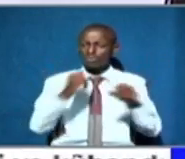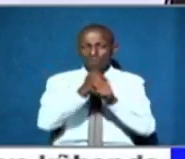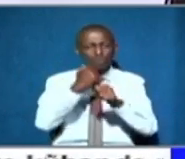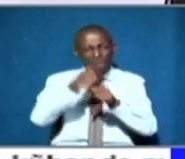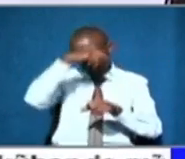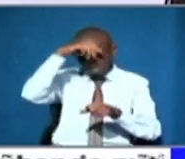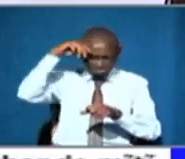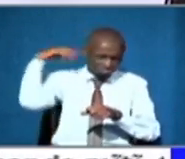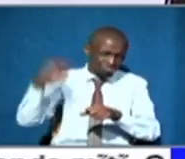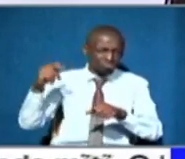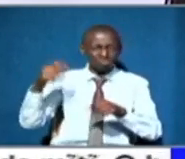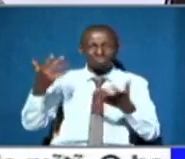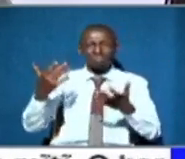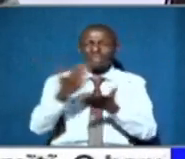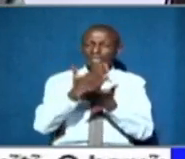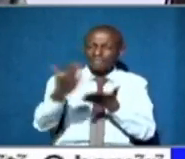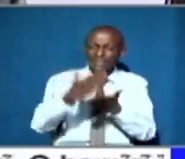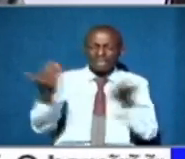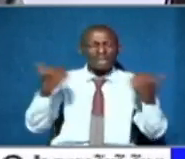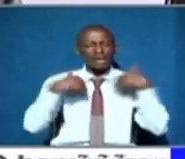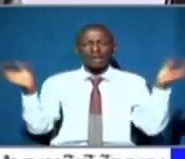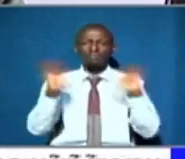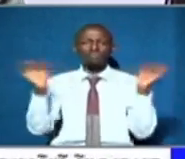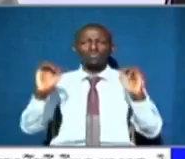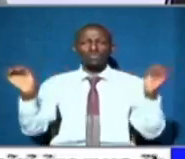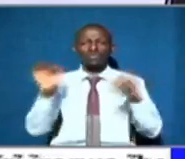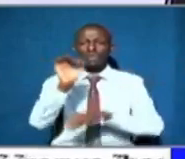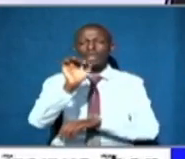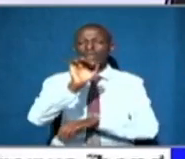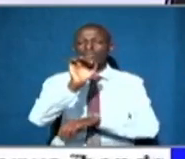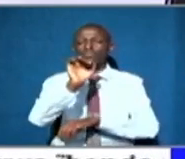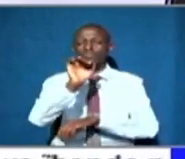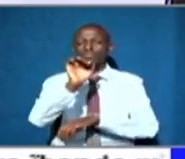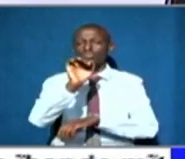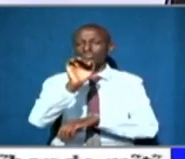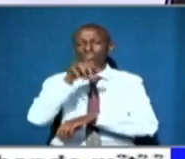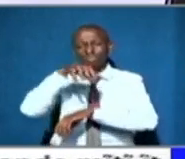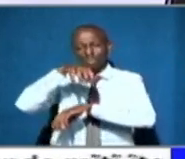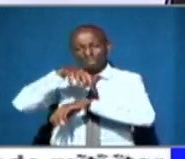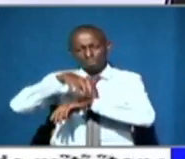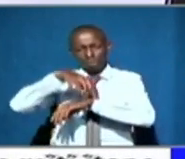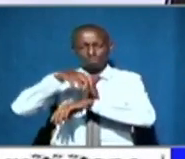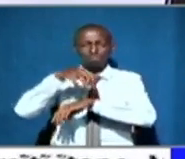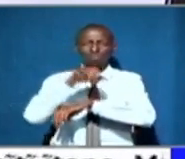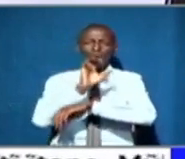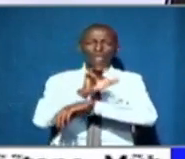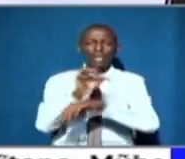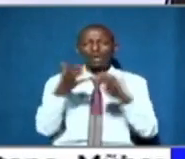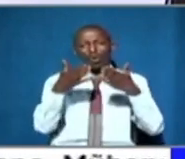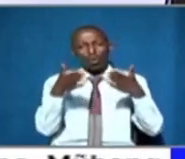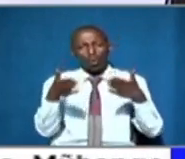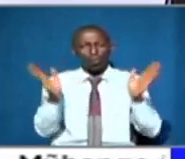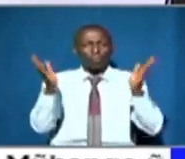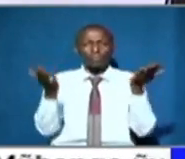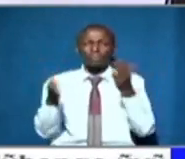anakosa hata rent kiuria kile na kile torora ni yani nyumba situ si hoero si higuru kana kuikare oria kuhana ni kwa ile